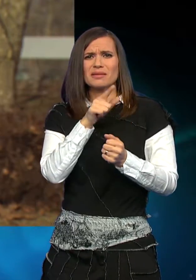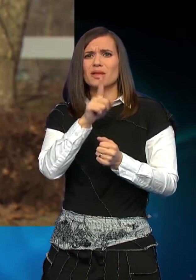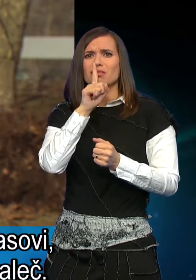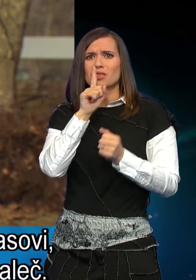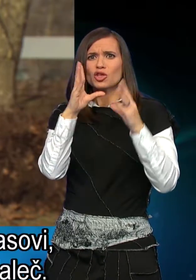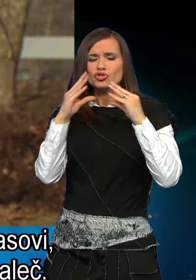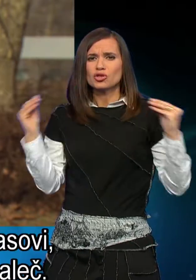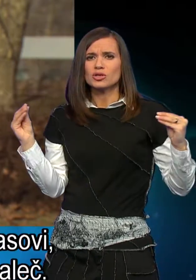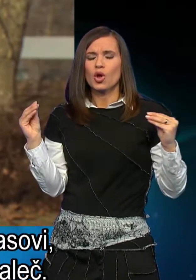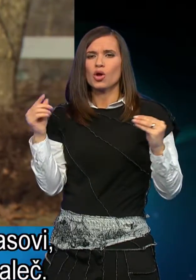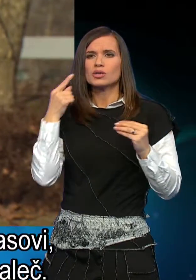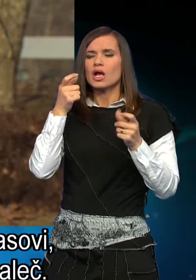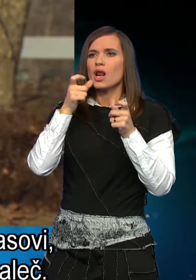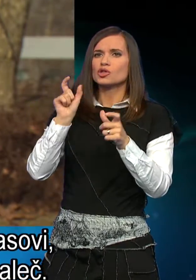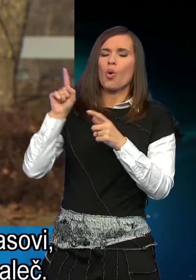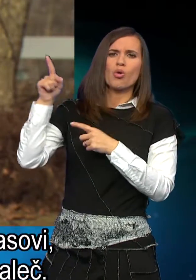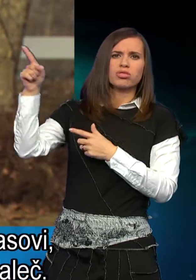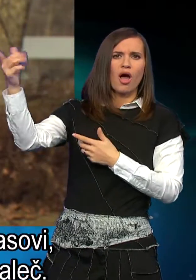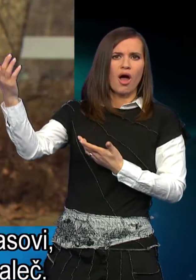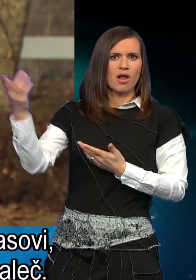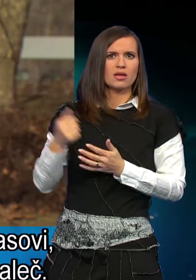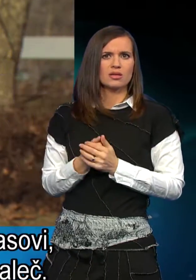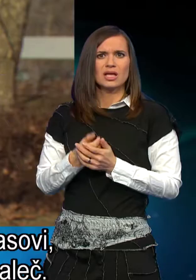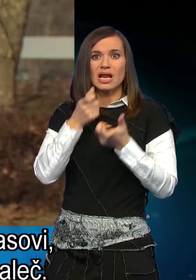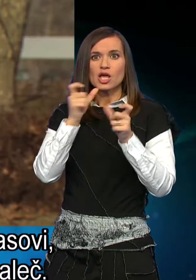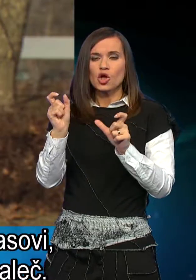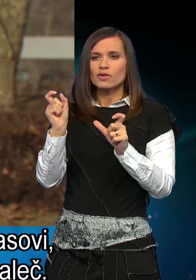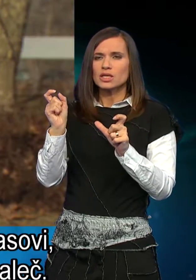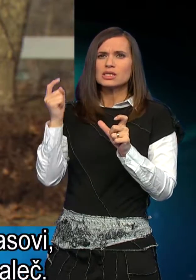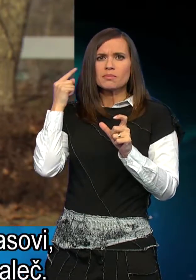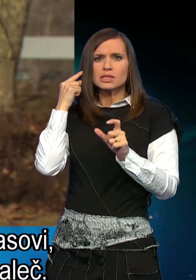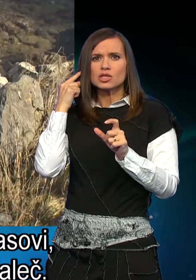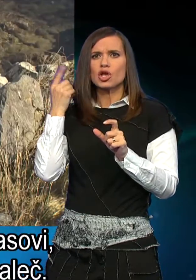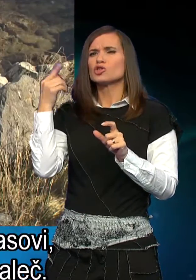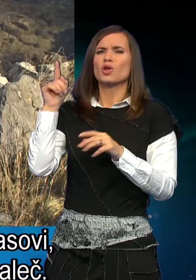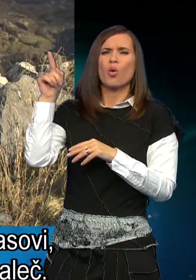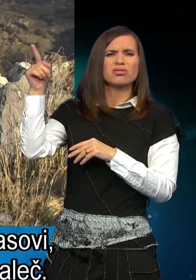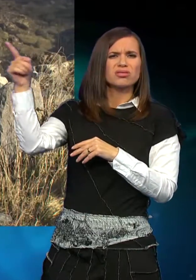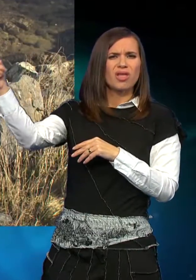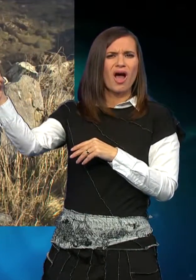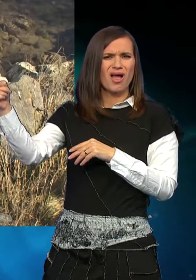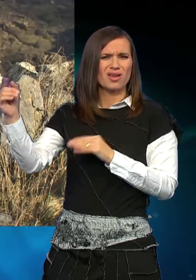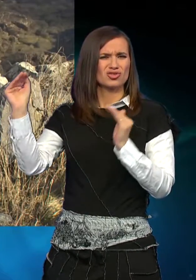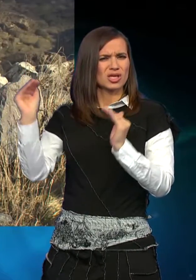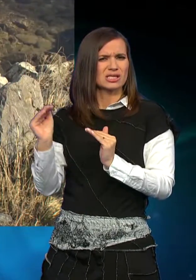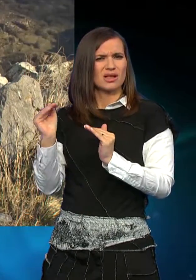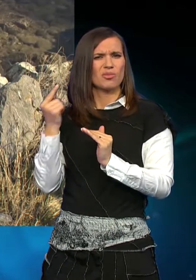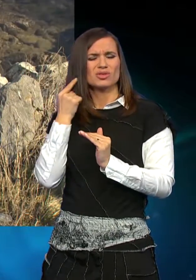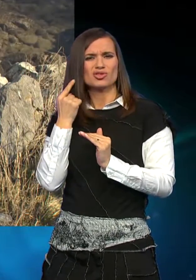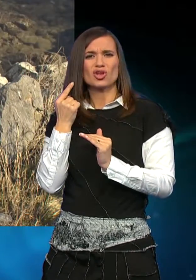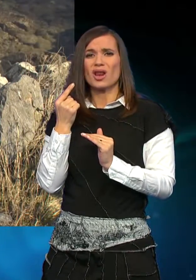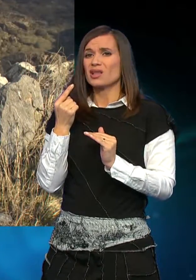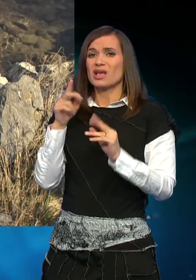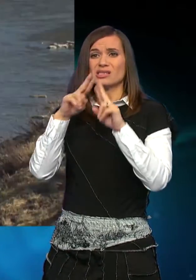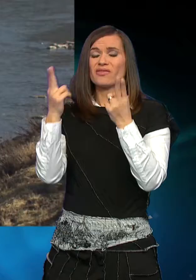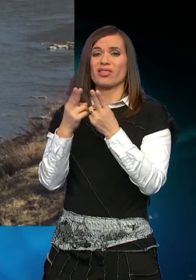Ta oddaljenost glasov, glasovi, ki so prihajali, so bili oddaleč. In okrog mene je svet postal